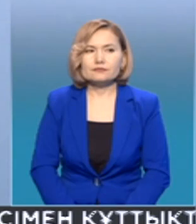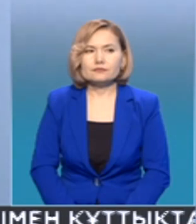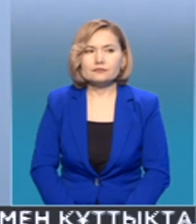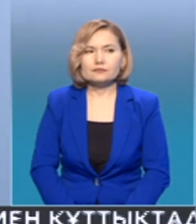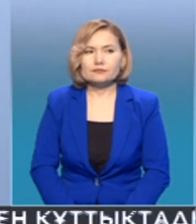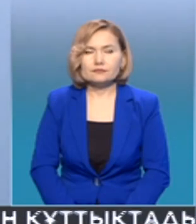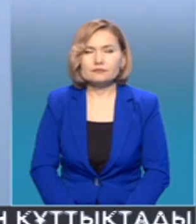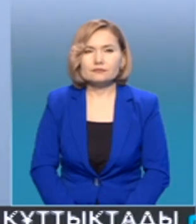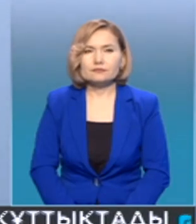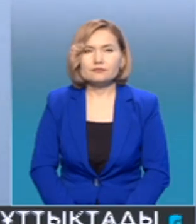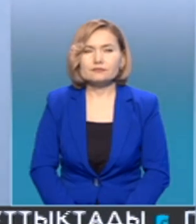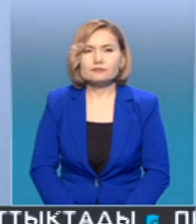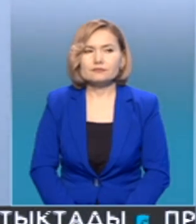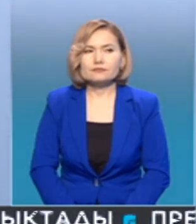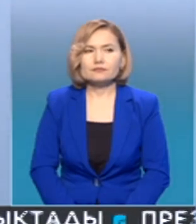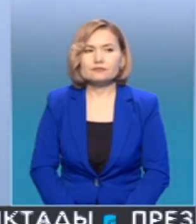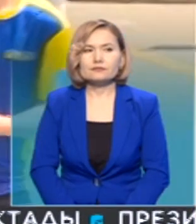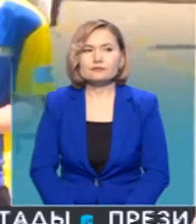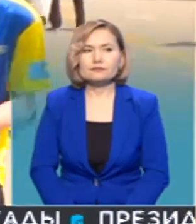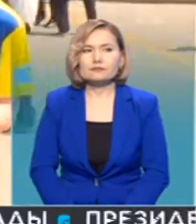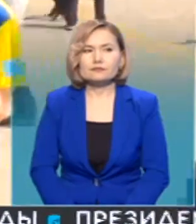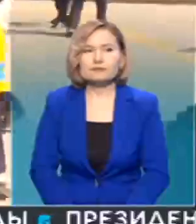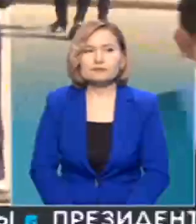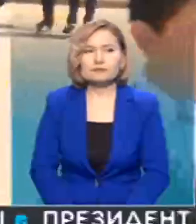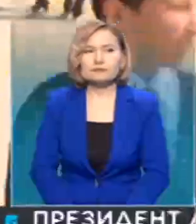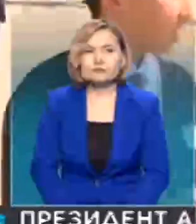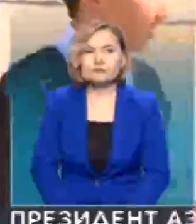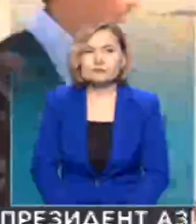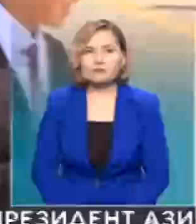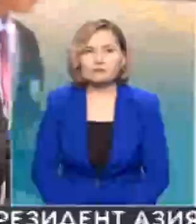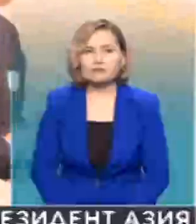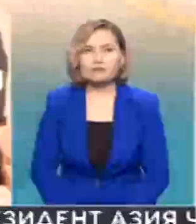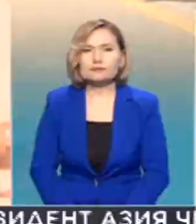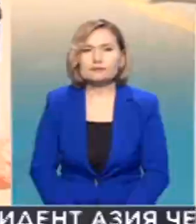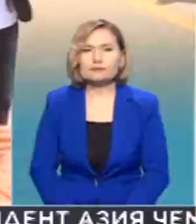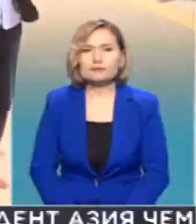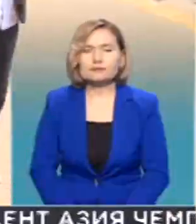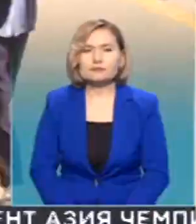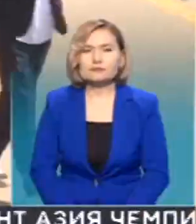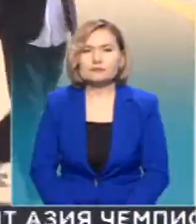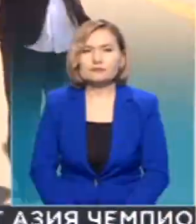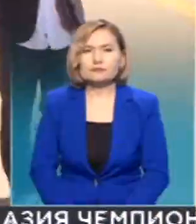Жазира Оразқызы, Ерболат Қуанышев, Қазақстан ұлттық телеарнасы, Алматы.